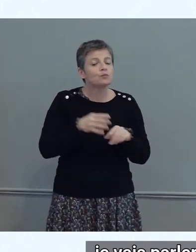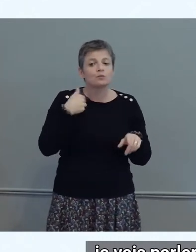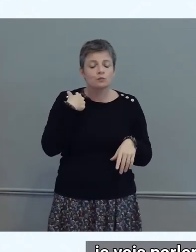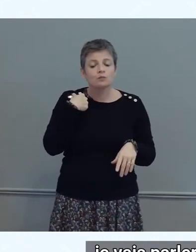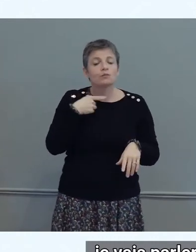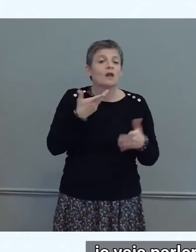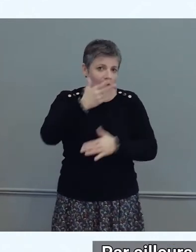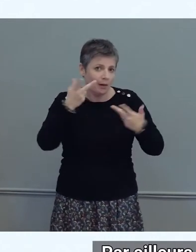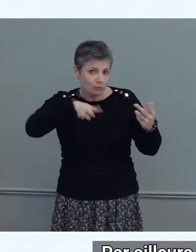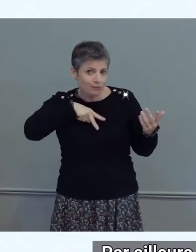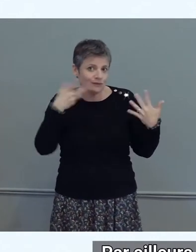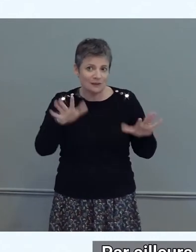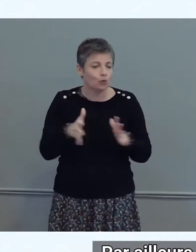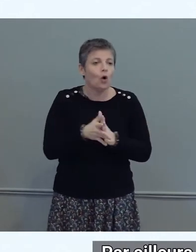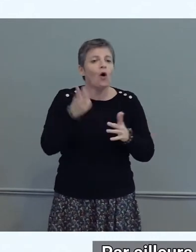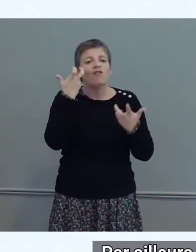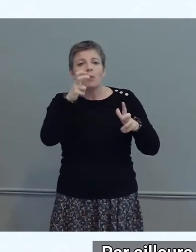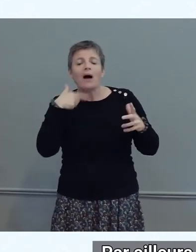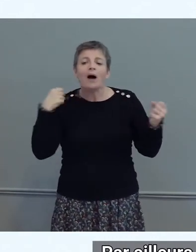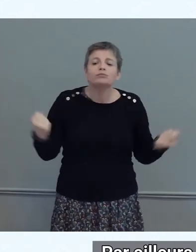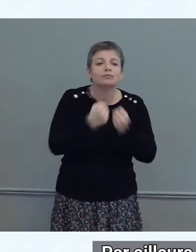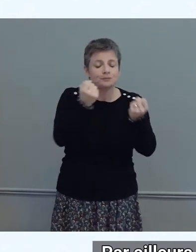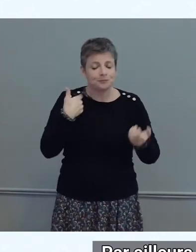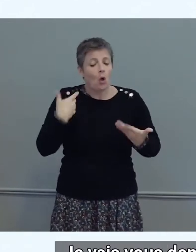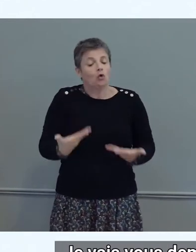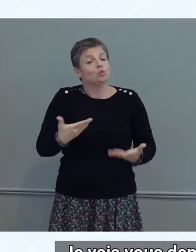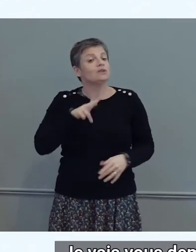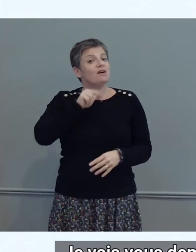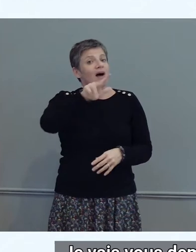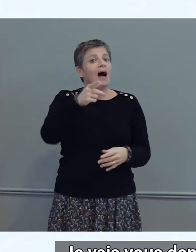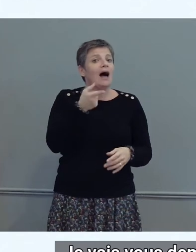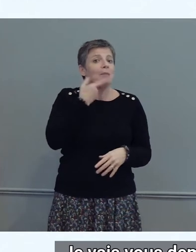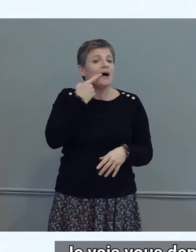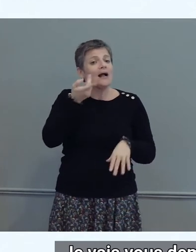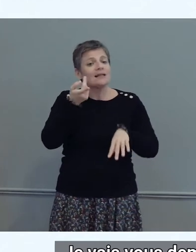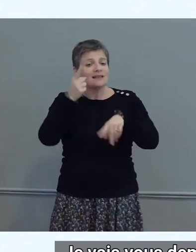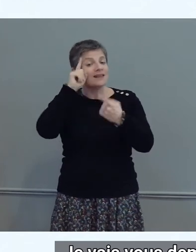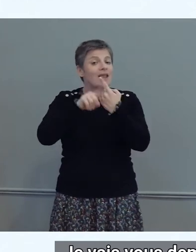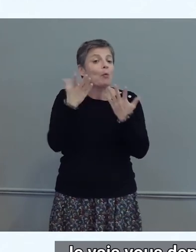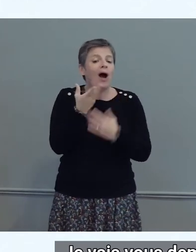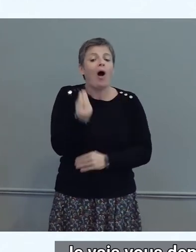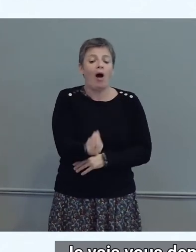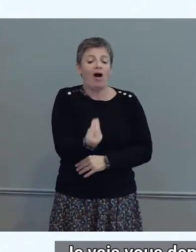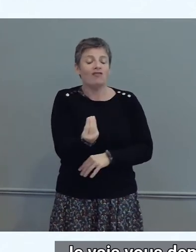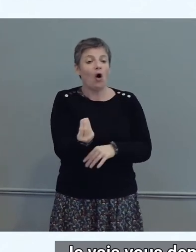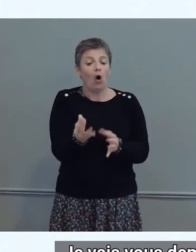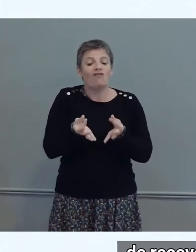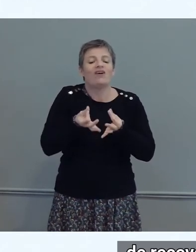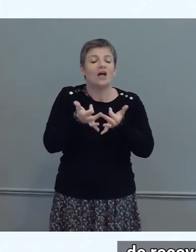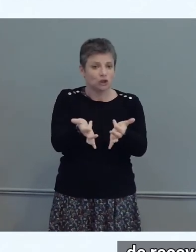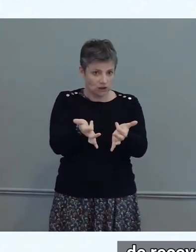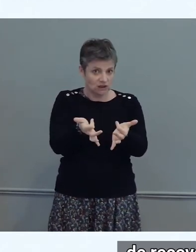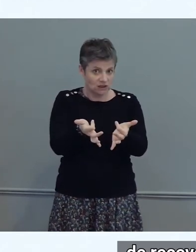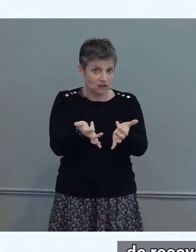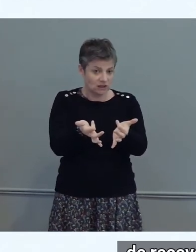vue de sociologue. Par ailleurs, je vais parler d'enfants fragiles ici. Je vais vous demander d'entendre et de